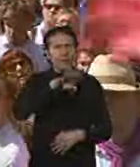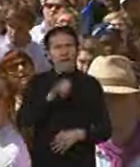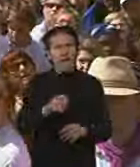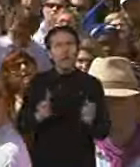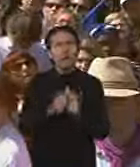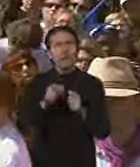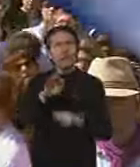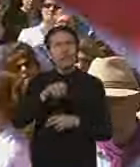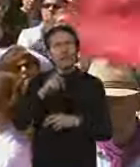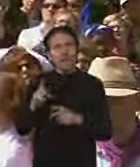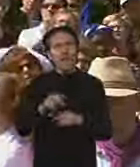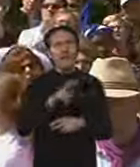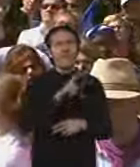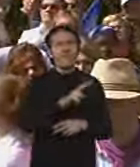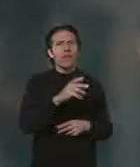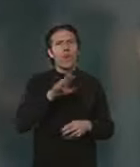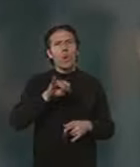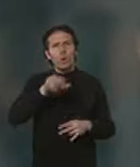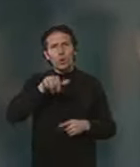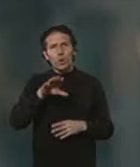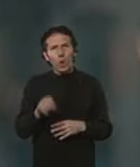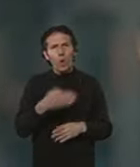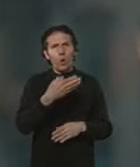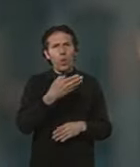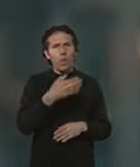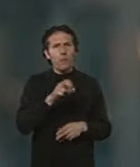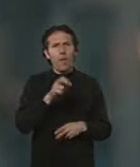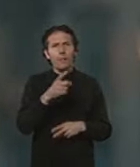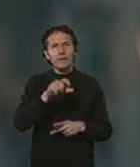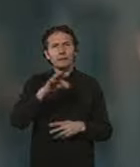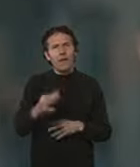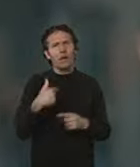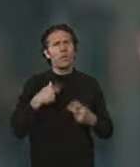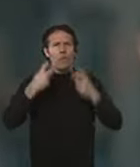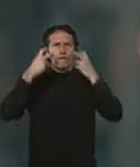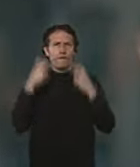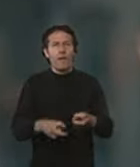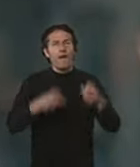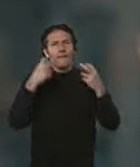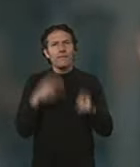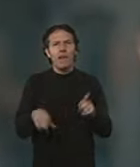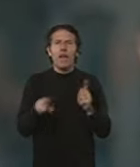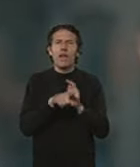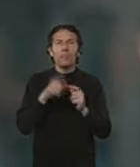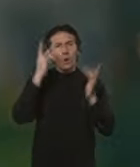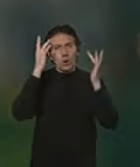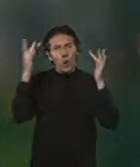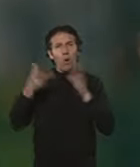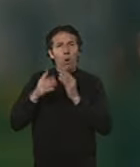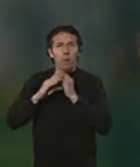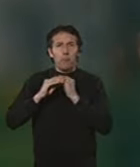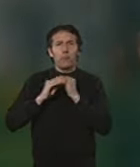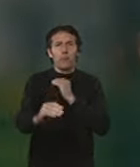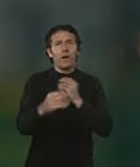châteaubillant de Victor Hugo de mpassant nous ne voulons à aucun prix de l'appplatissement culturel du